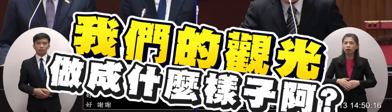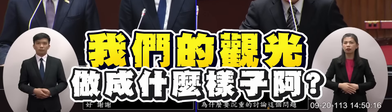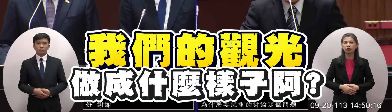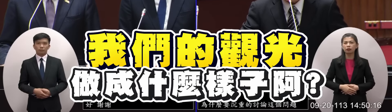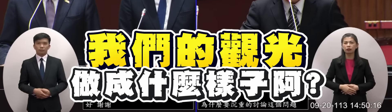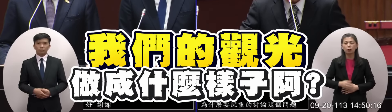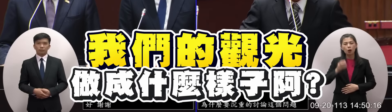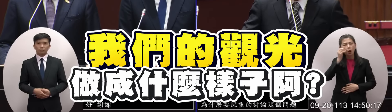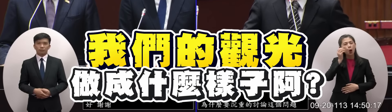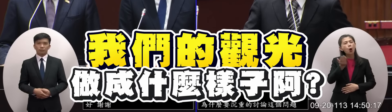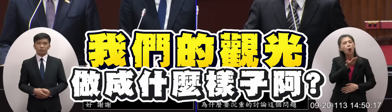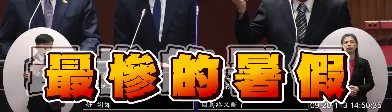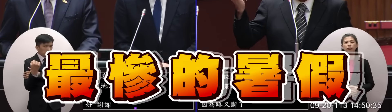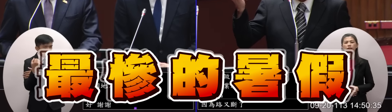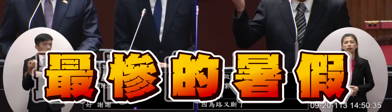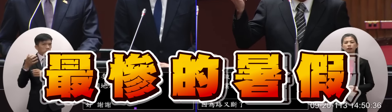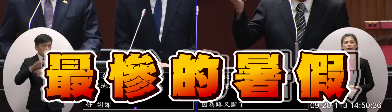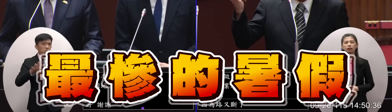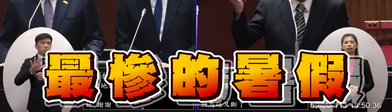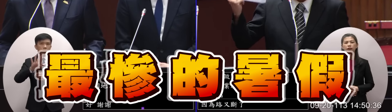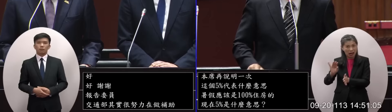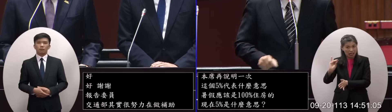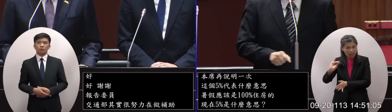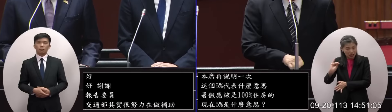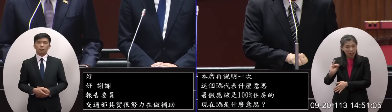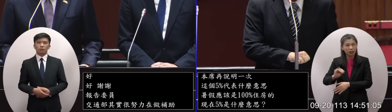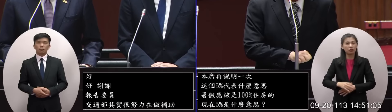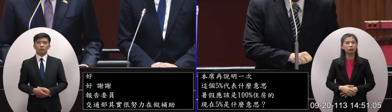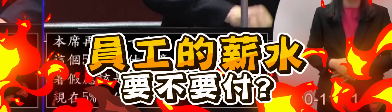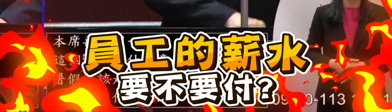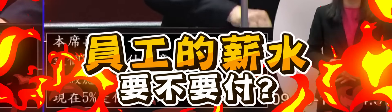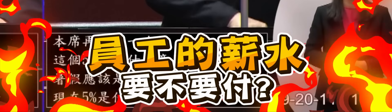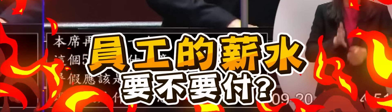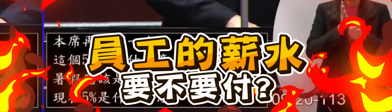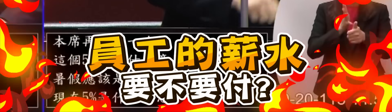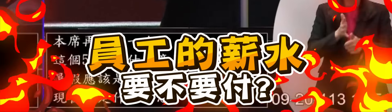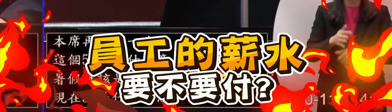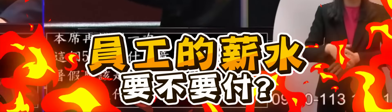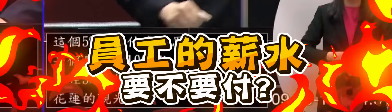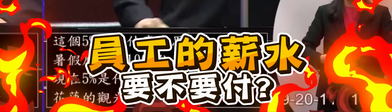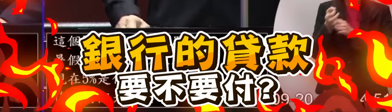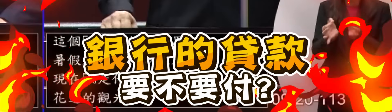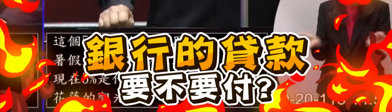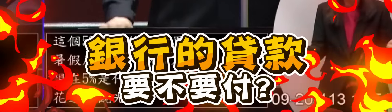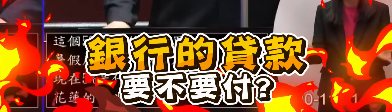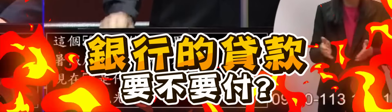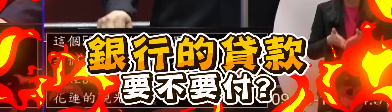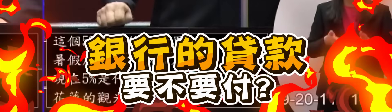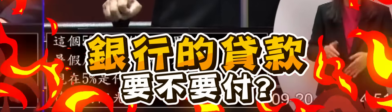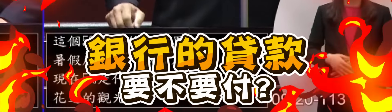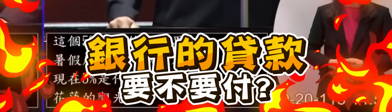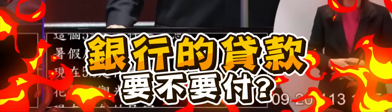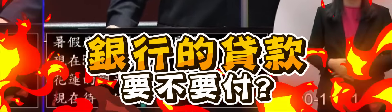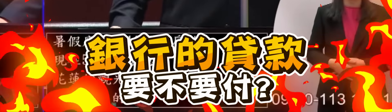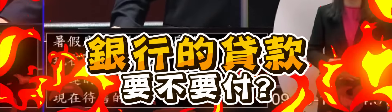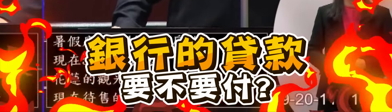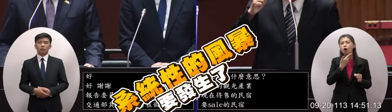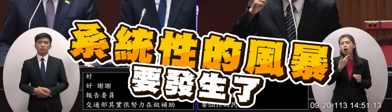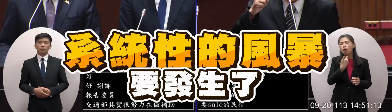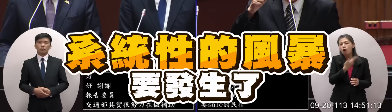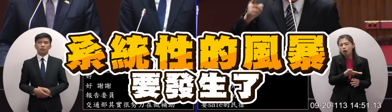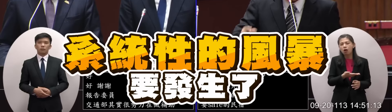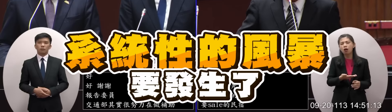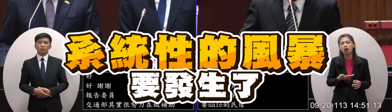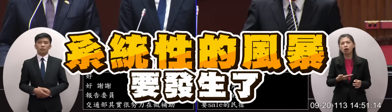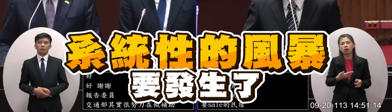我们的观光做成什么样子啊？最惨的暑假，请问员工的薪水要不要付？请问银行的贷款要不要付？